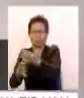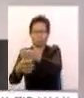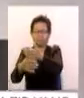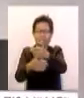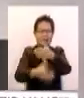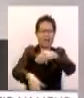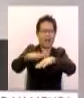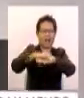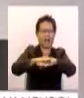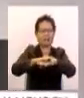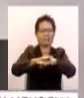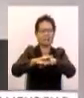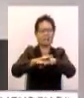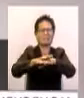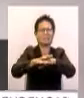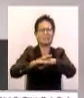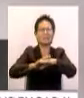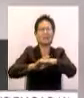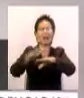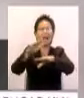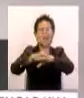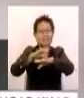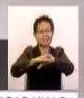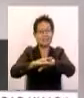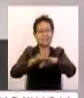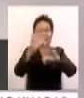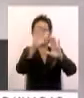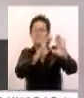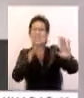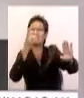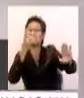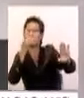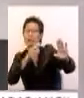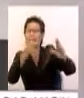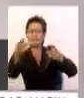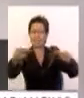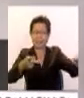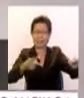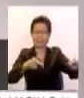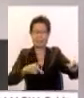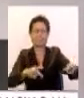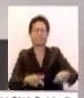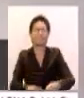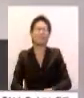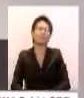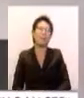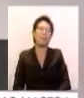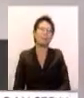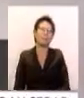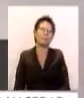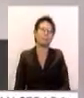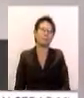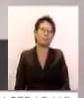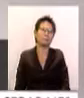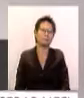ikan di atas cermin kereta. Dan dia nampak bersahaja ketika menghasilkan lukisan itu.